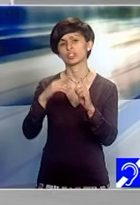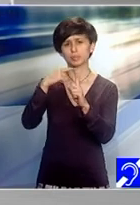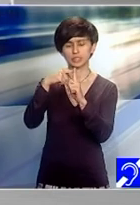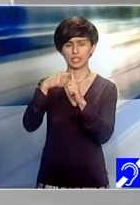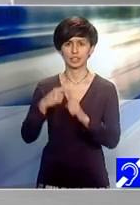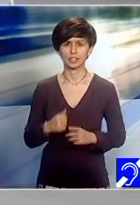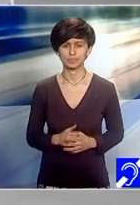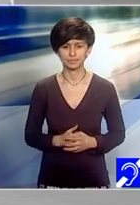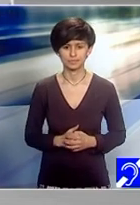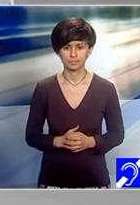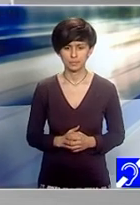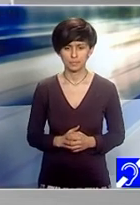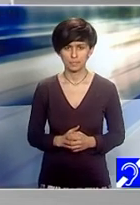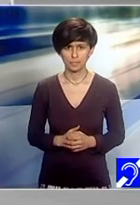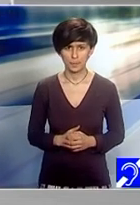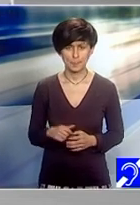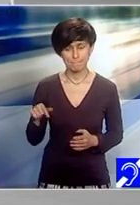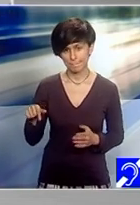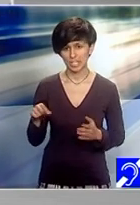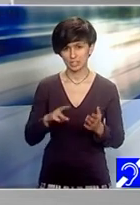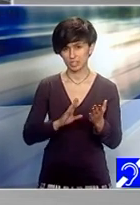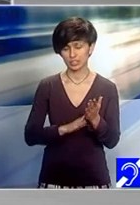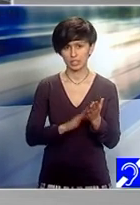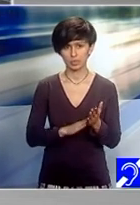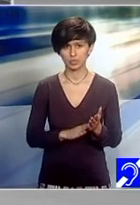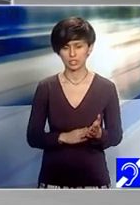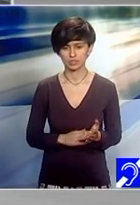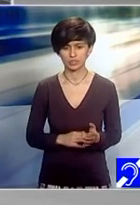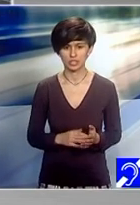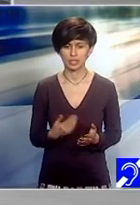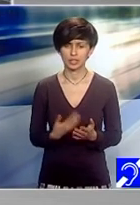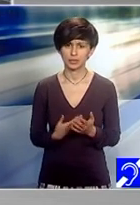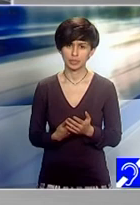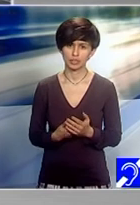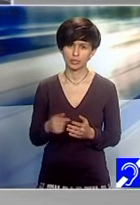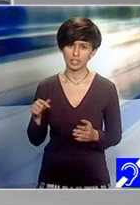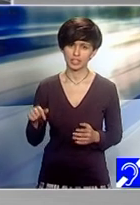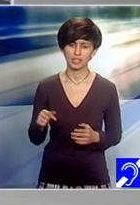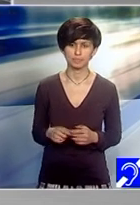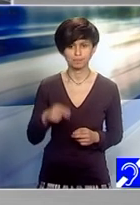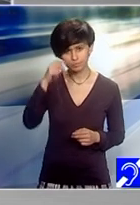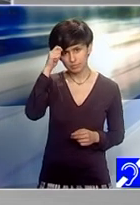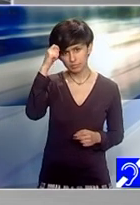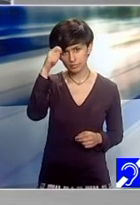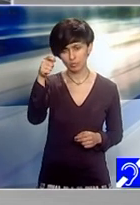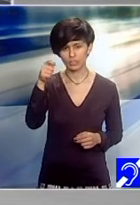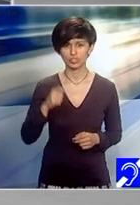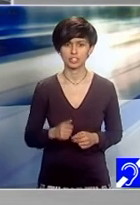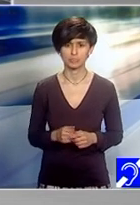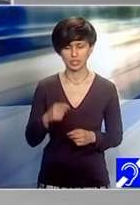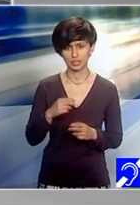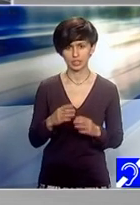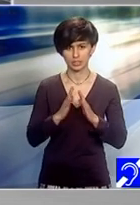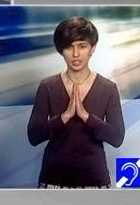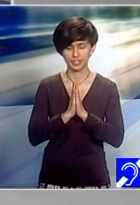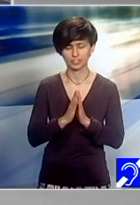unde au ajuns, pentru a-și putea respecta propria lor religie. La fel, la slovaci sunt aspecte